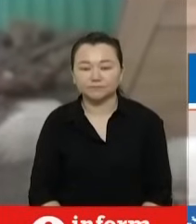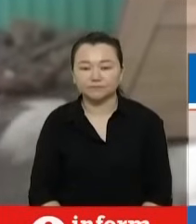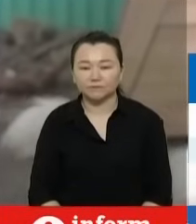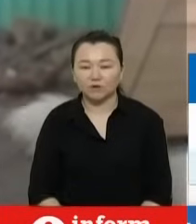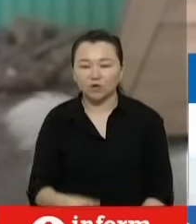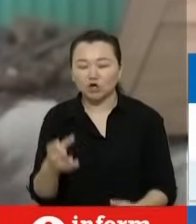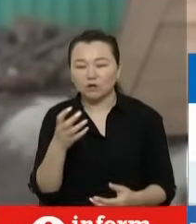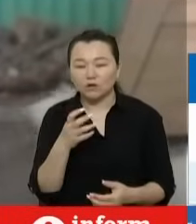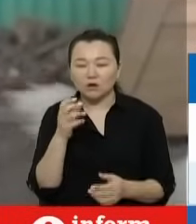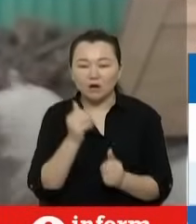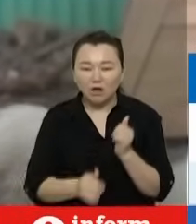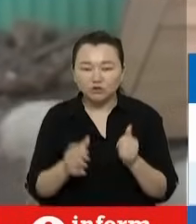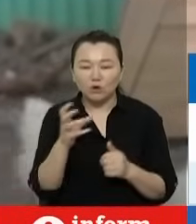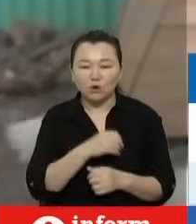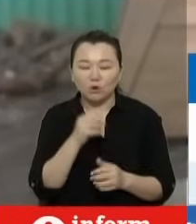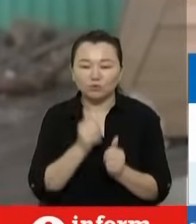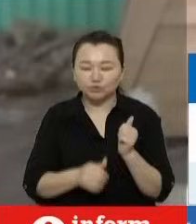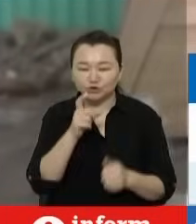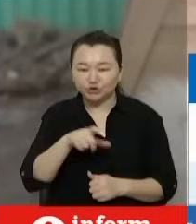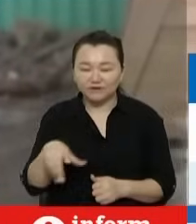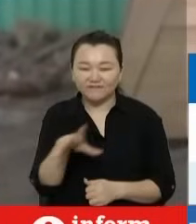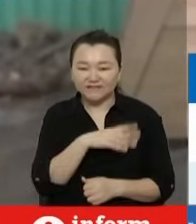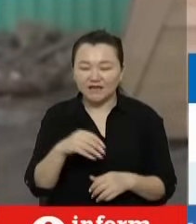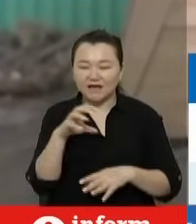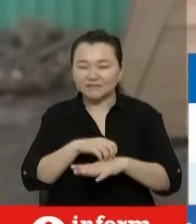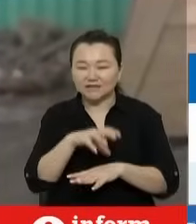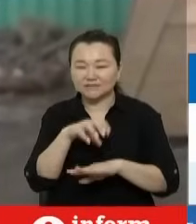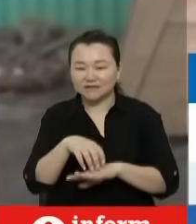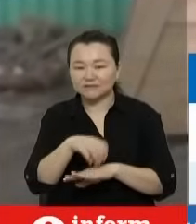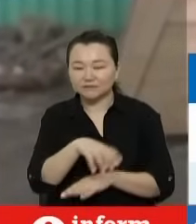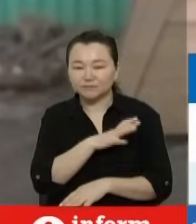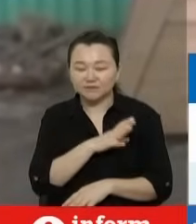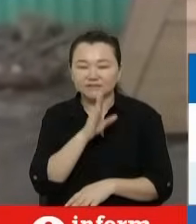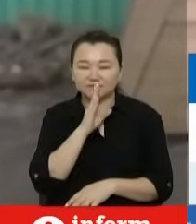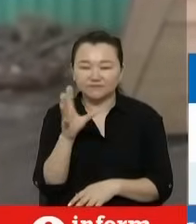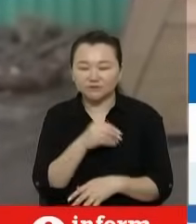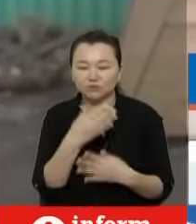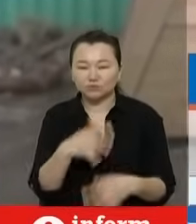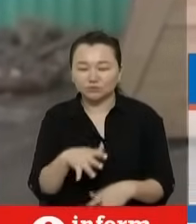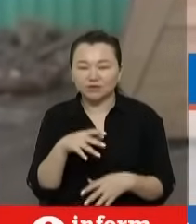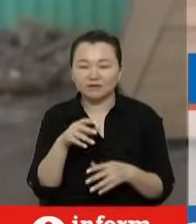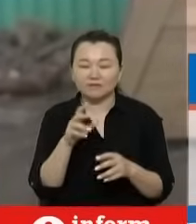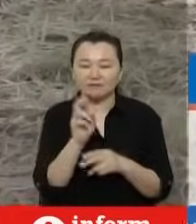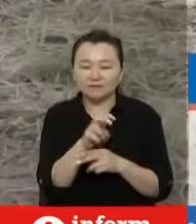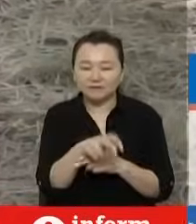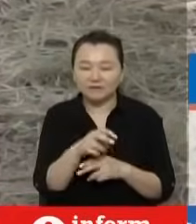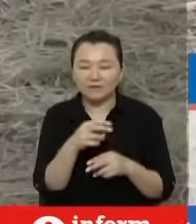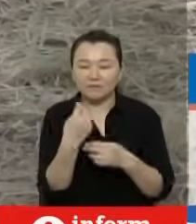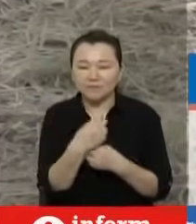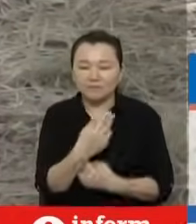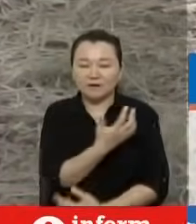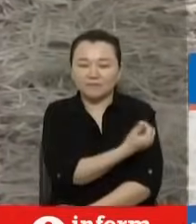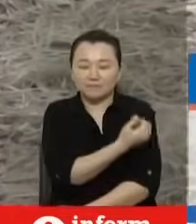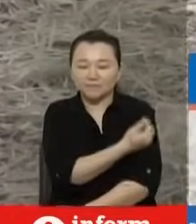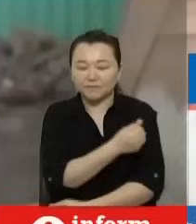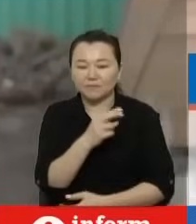то есть каждая из нас уже с покусом, с прокусанными руками. Девочки все уже ездили по травмпунктам. Я тоже получаю вакцинацию от